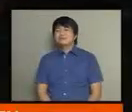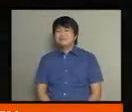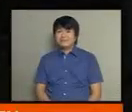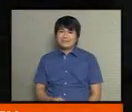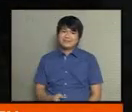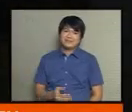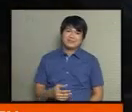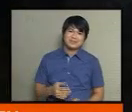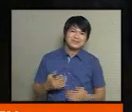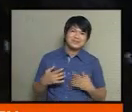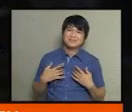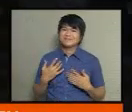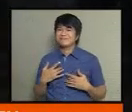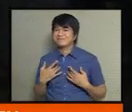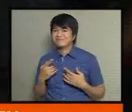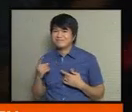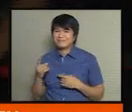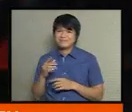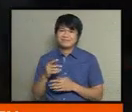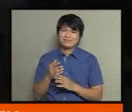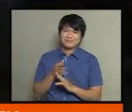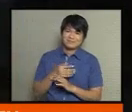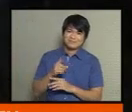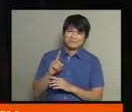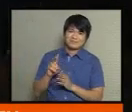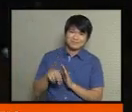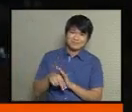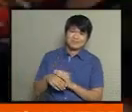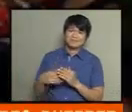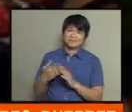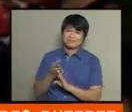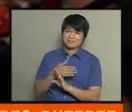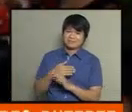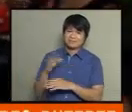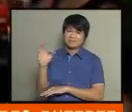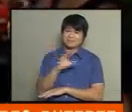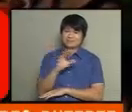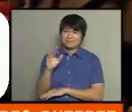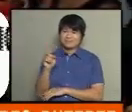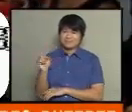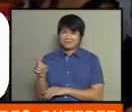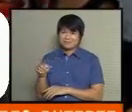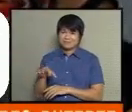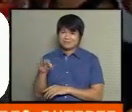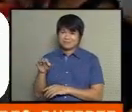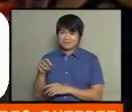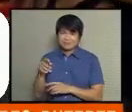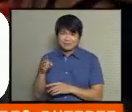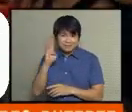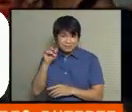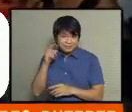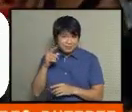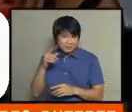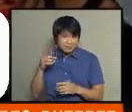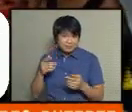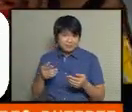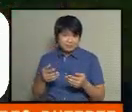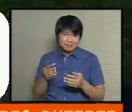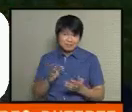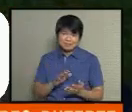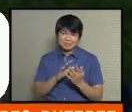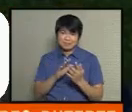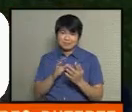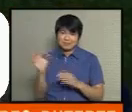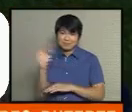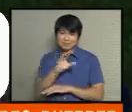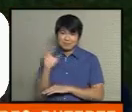Buhay na buhay ang Rizal Park ilang oras bago ang pagsalubong sa Pasko. Dito na kasi pinili ng ilan nating kapatid na salubungin ang Kapaskuhan. Bukod daw sa